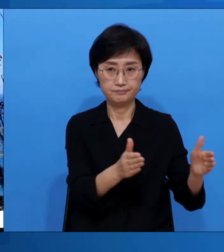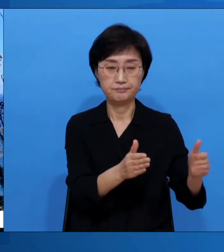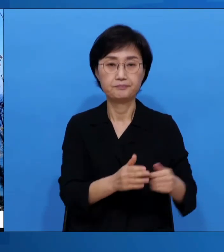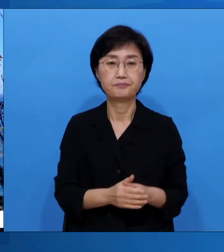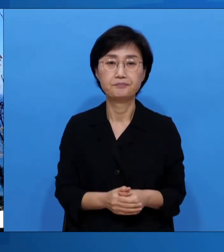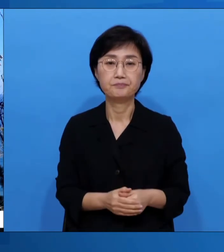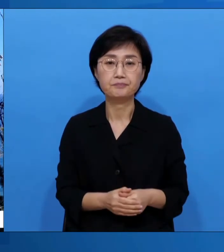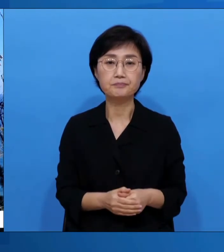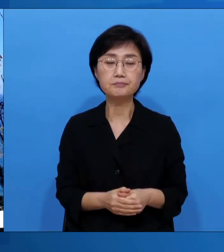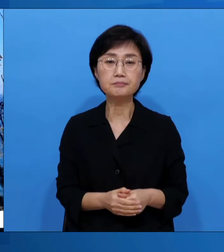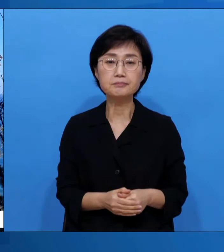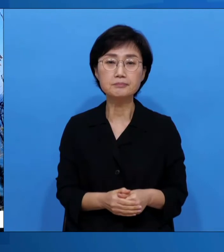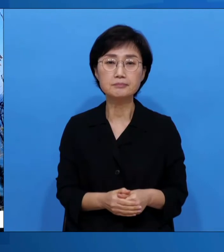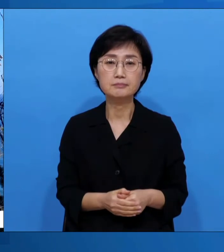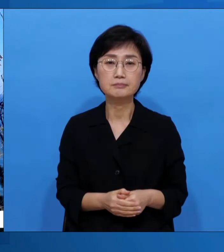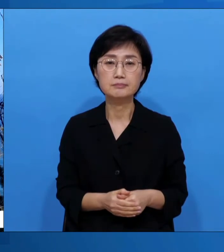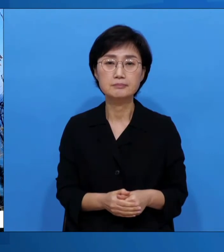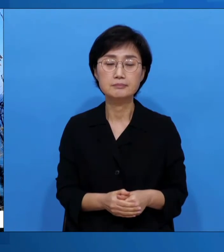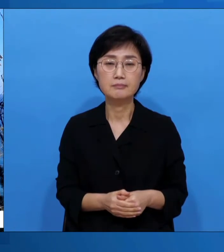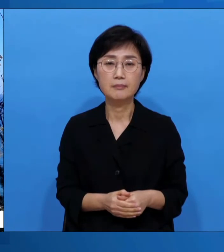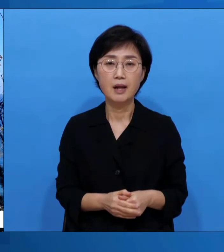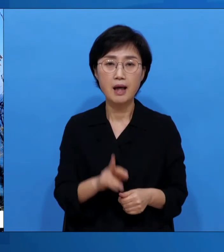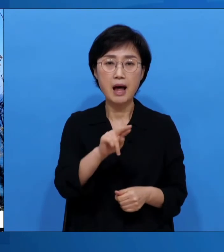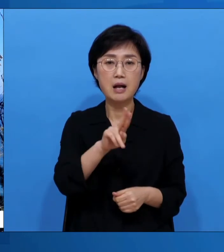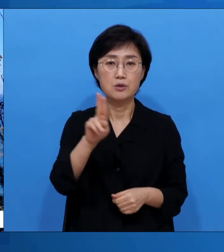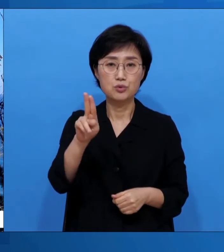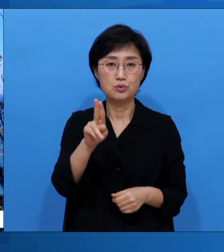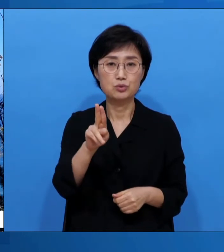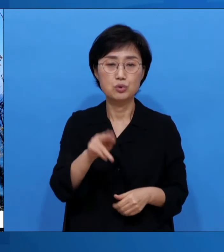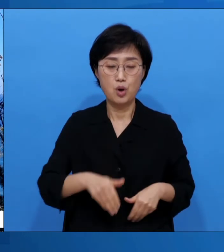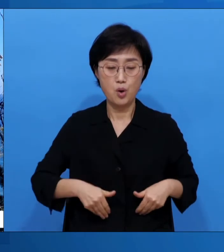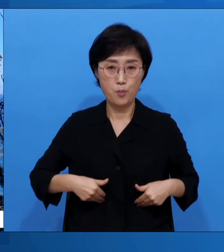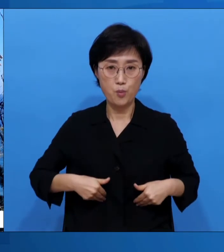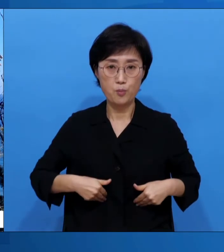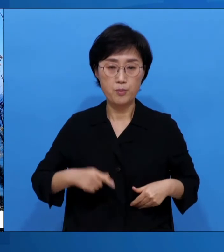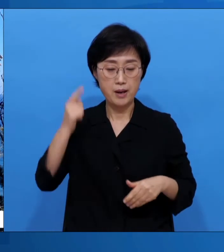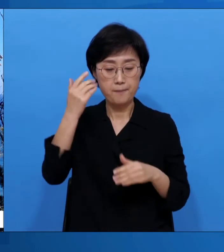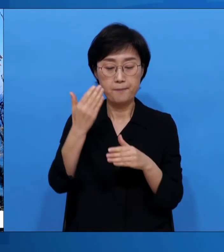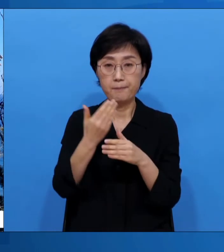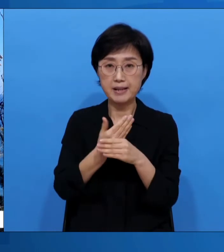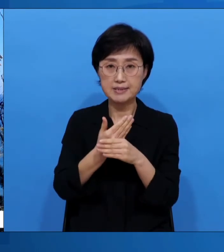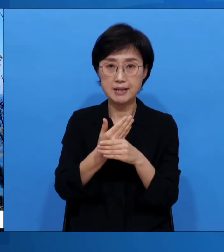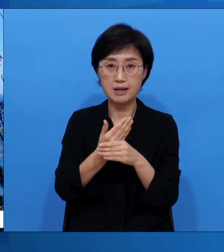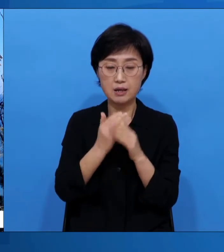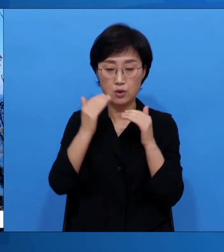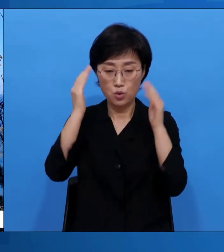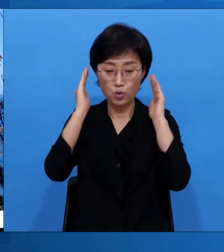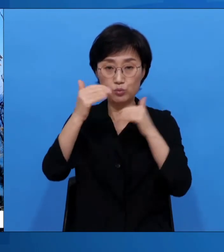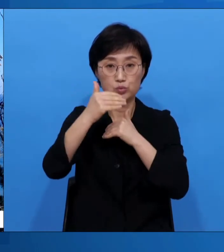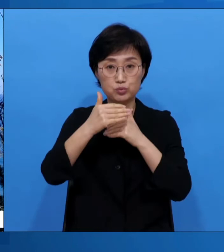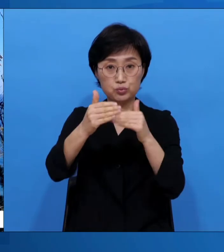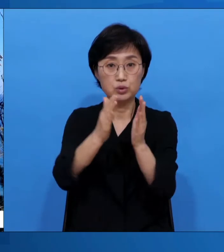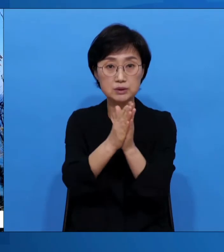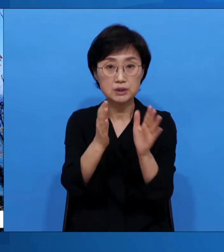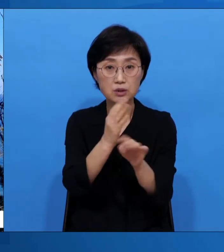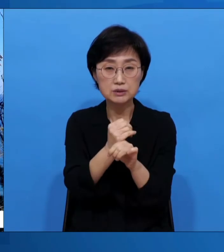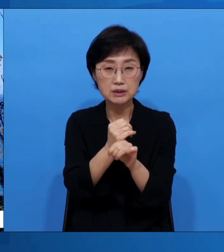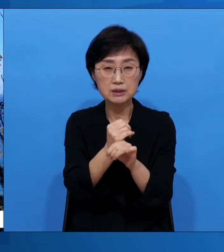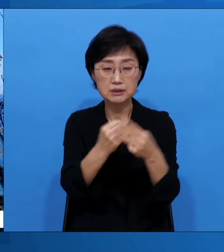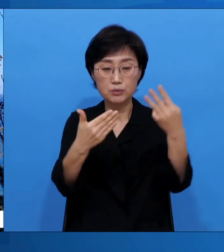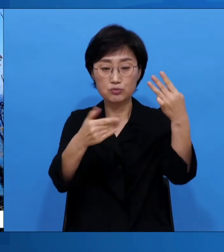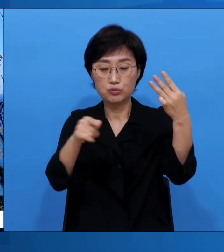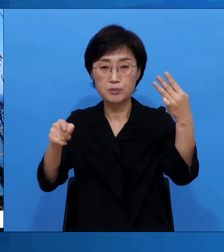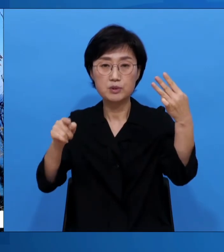공지사항입니다. 2022 RU 봄학기 목회학 박사과정이 오는 3월 9일부터 이틀간